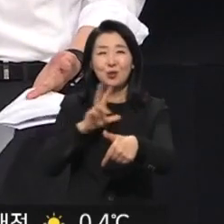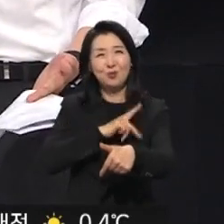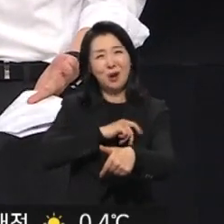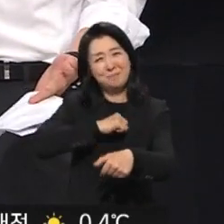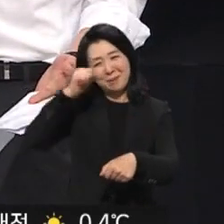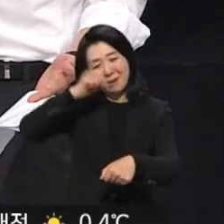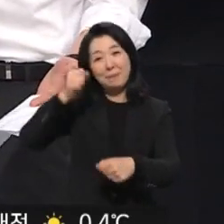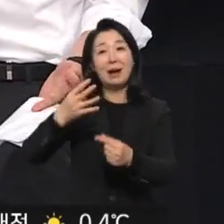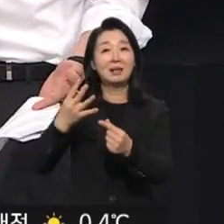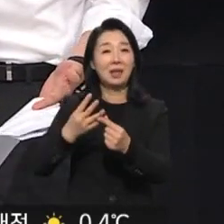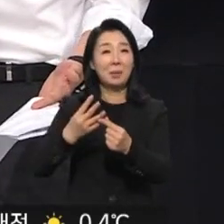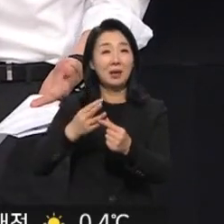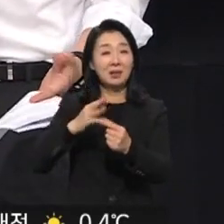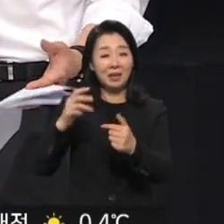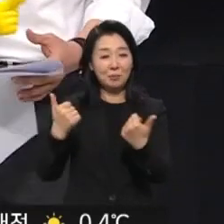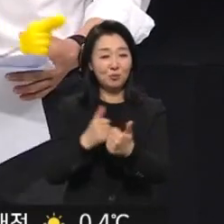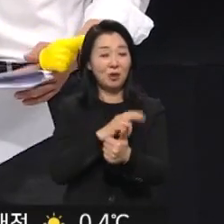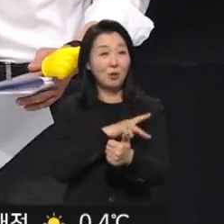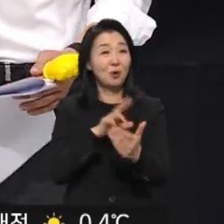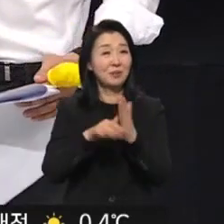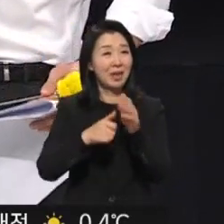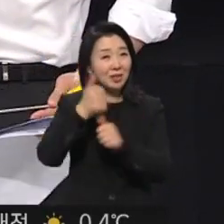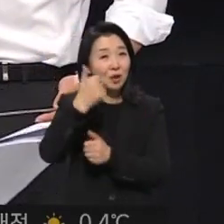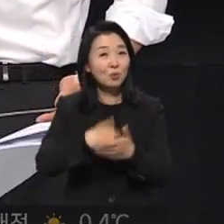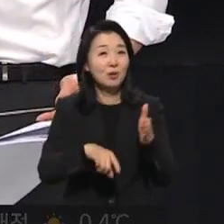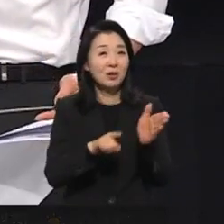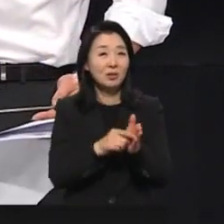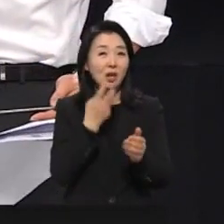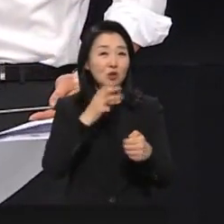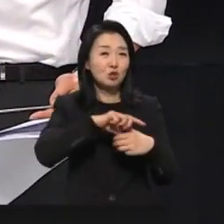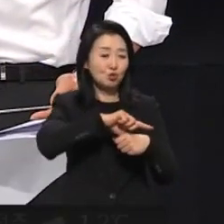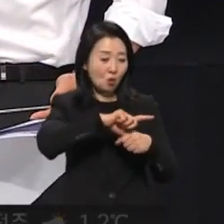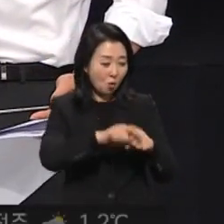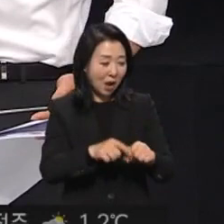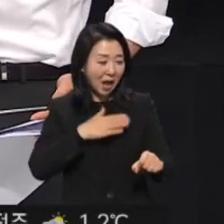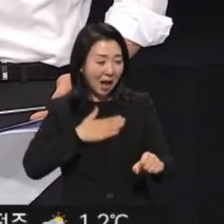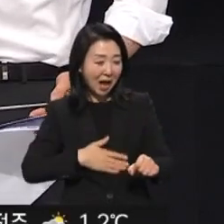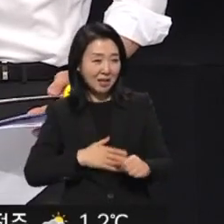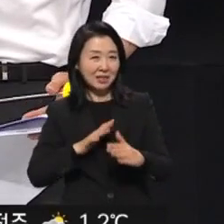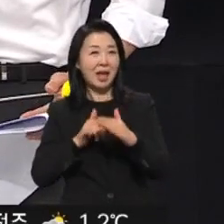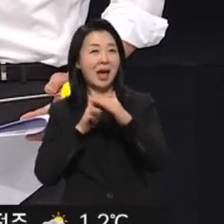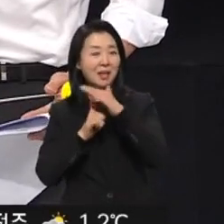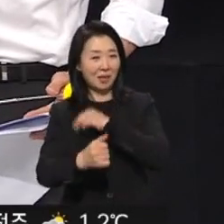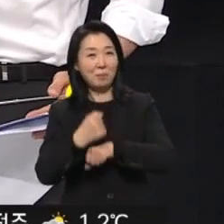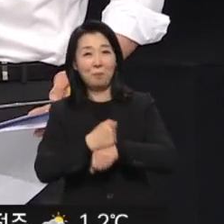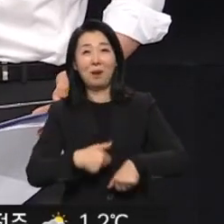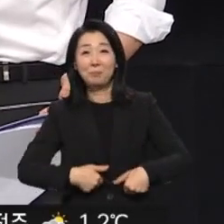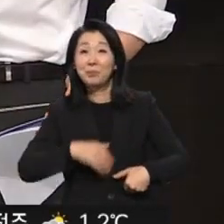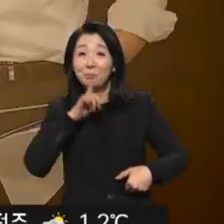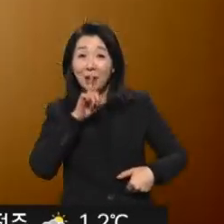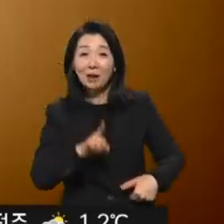다음 총선에서 이기려면 이 수도권 민심을 아는 당대표가 나와야 한다고 주장한 것도 바로 이 때문입니다.